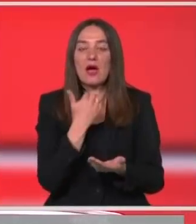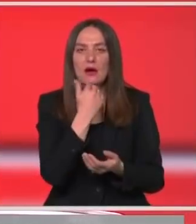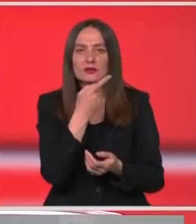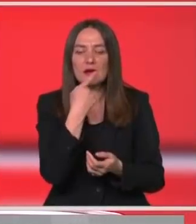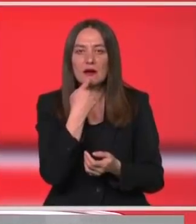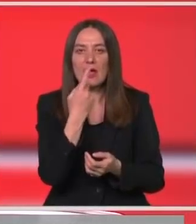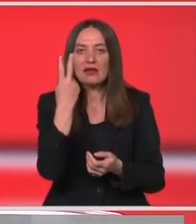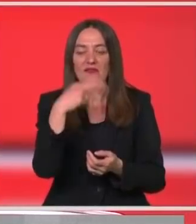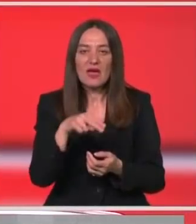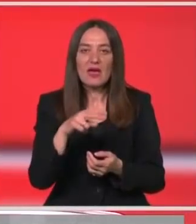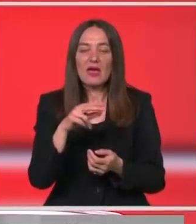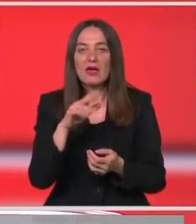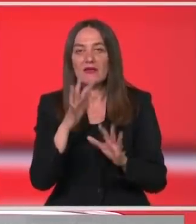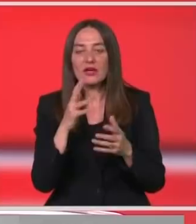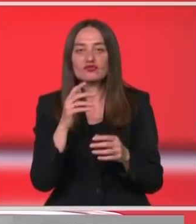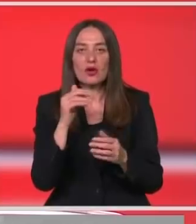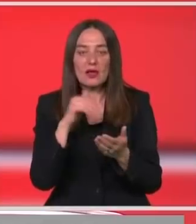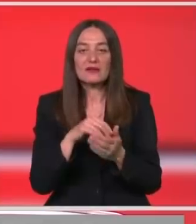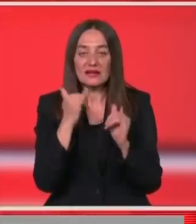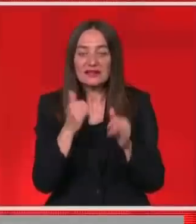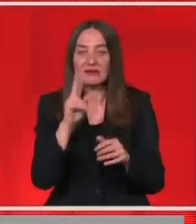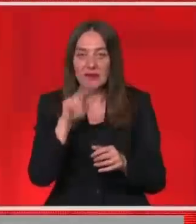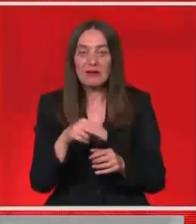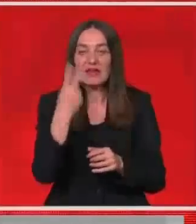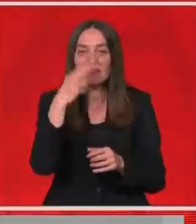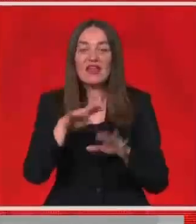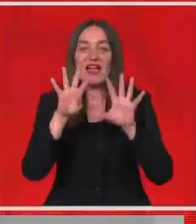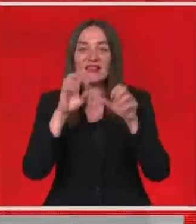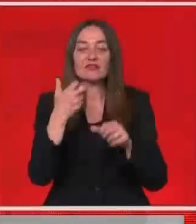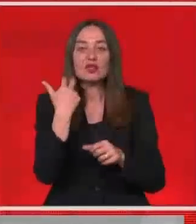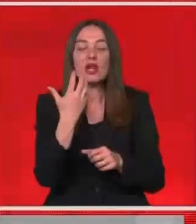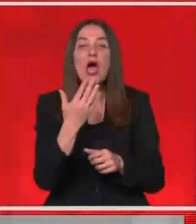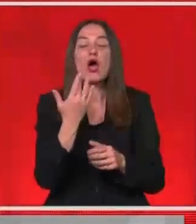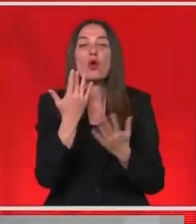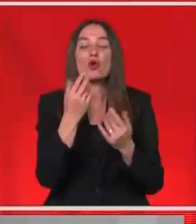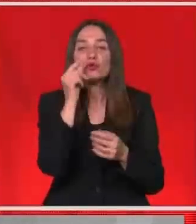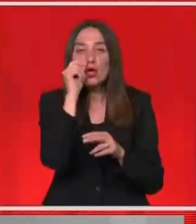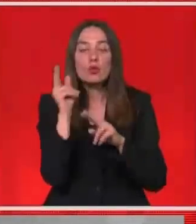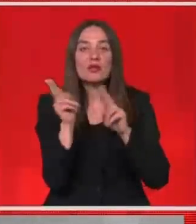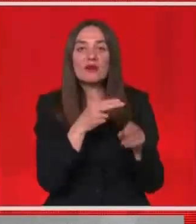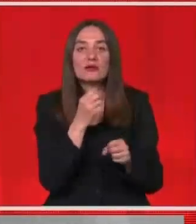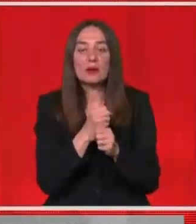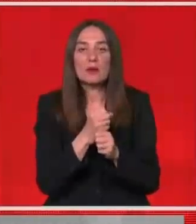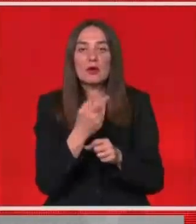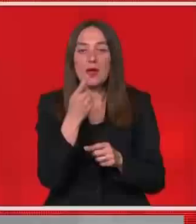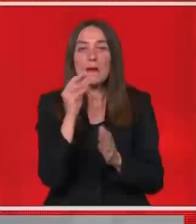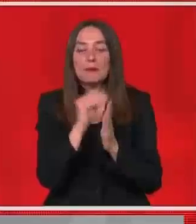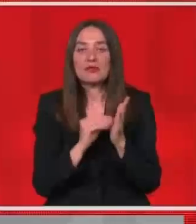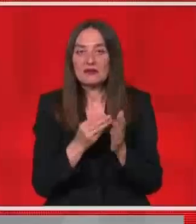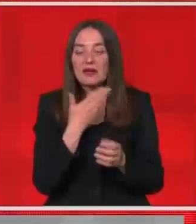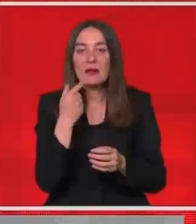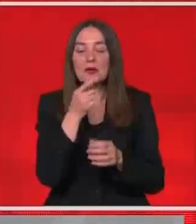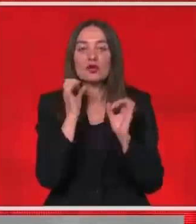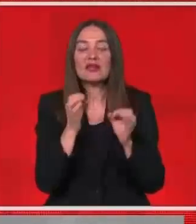ste, 2 i nešto hiljade. Sad u ovom trenutku imate 2930. Pa koliko se ljudi vratilo na posao? Koliko je nekoliko hiljada? To je podatak, nemam. To je